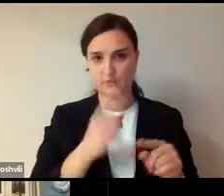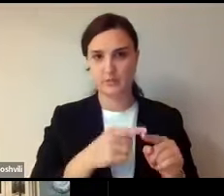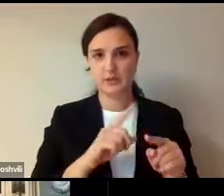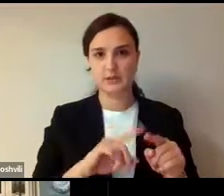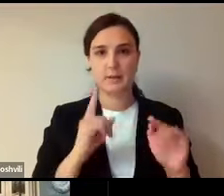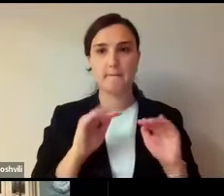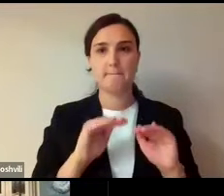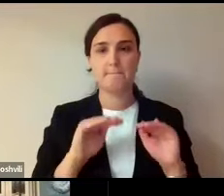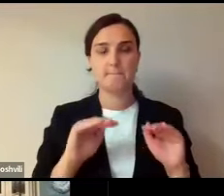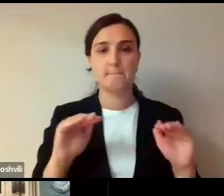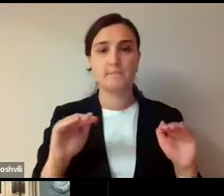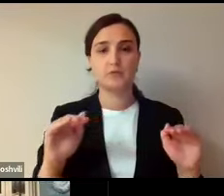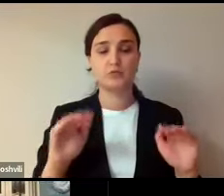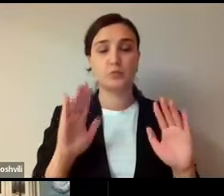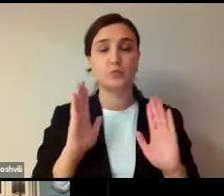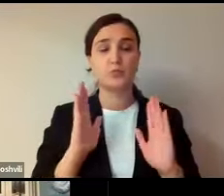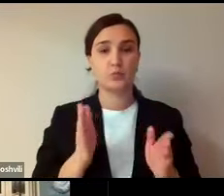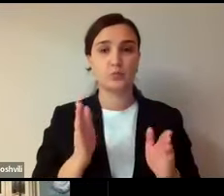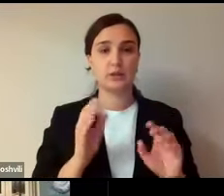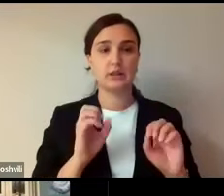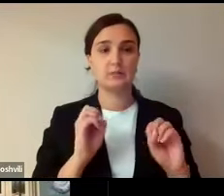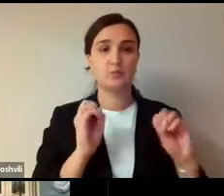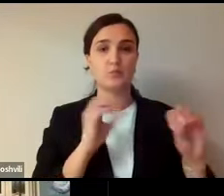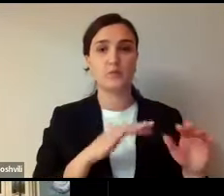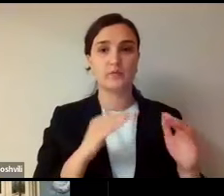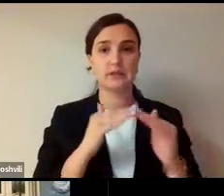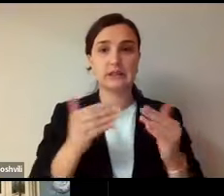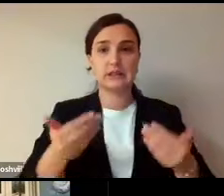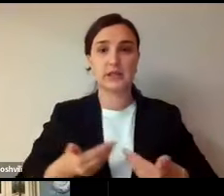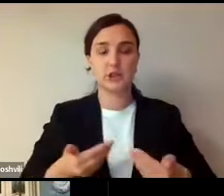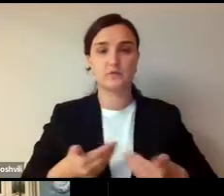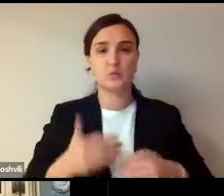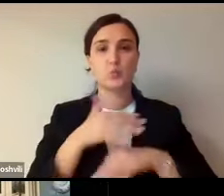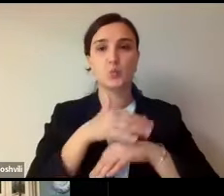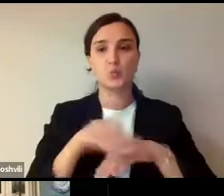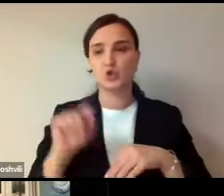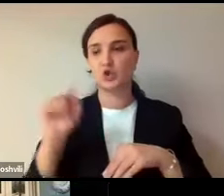ბავშვები, რომლებიც დატოვებენ აი ამ საცხოვრის, ქუჩაში არ